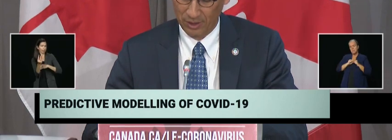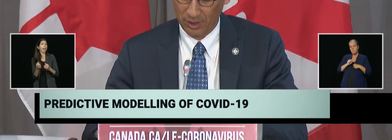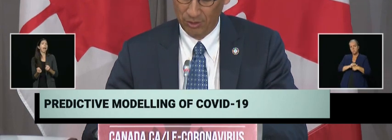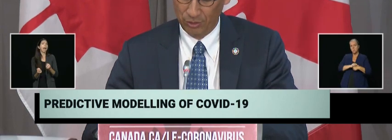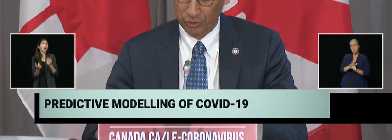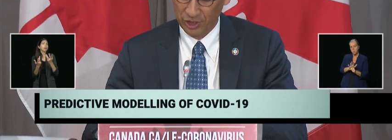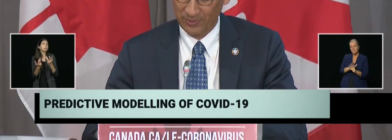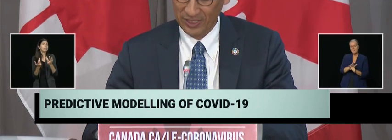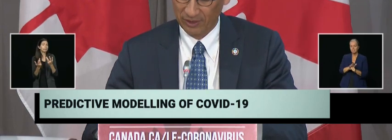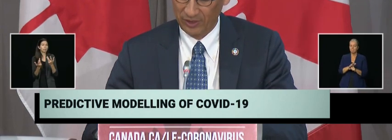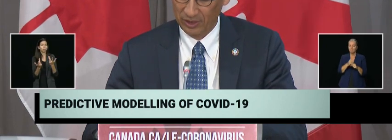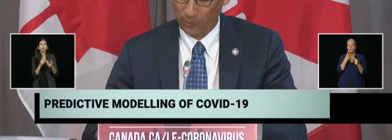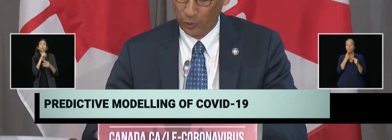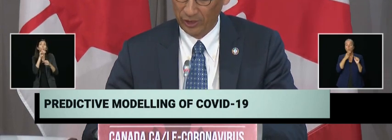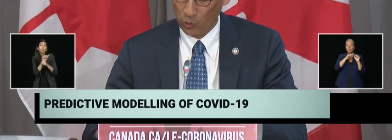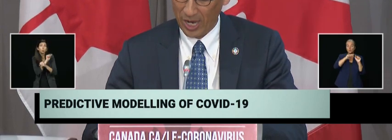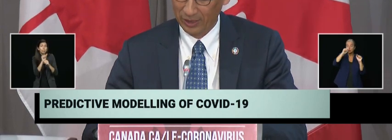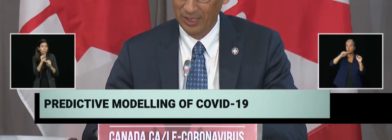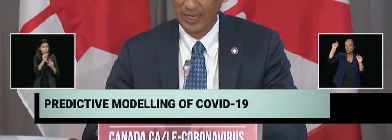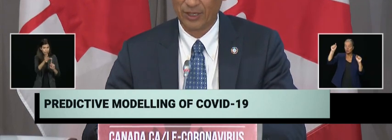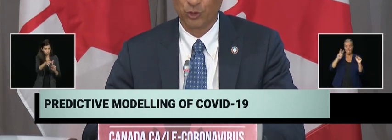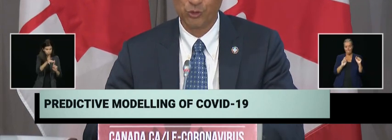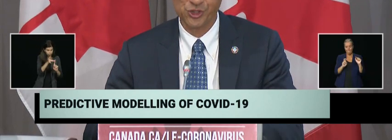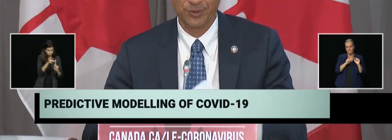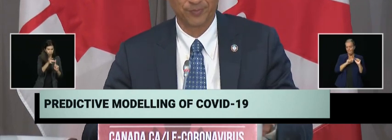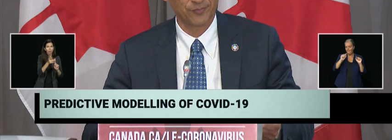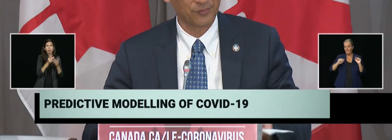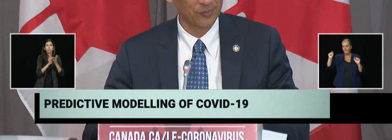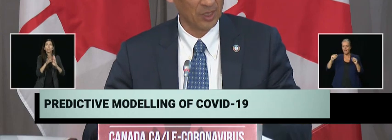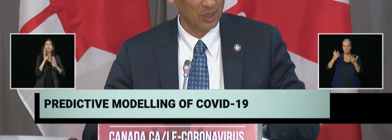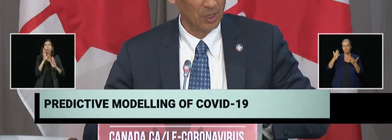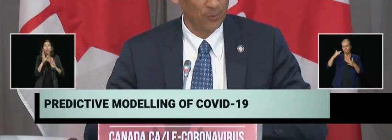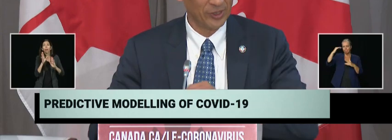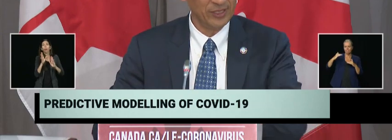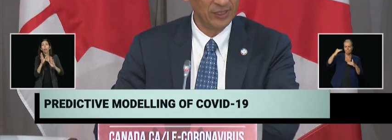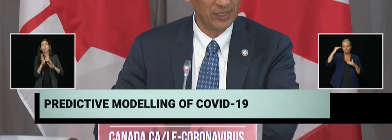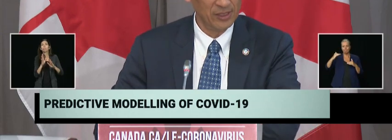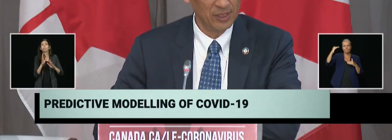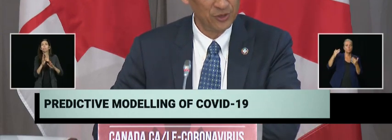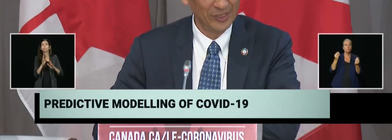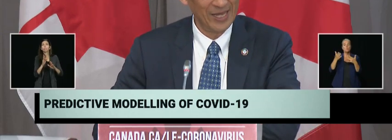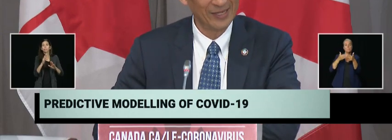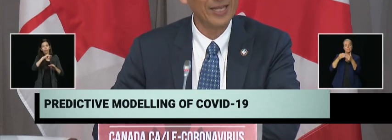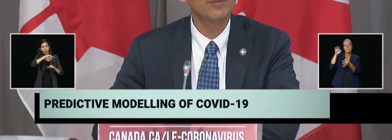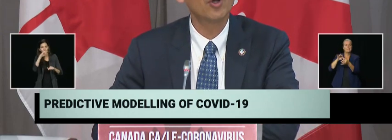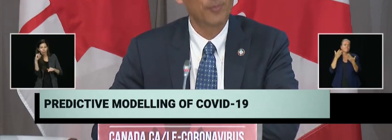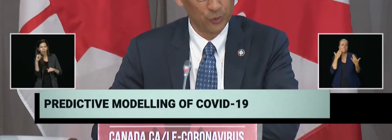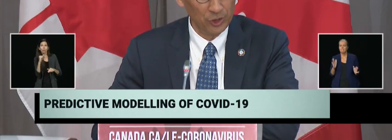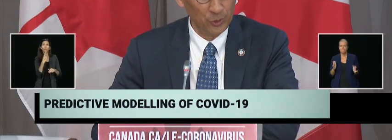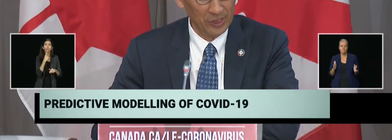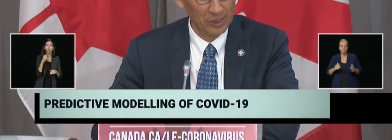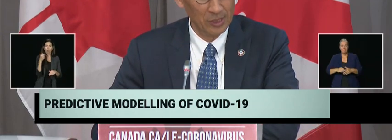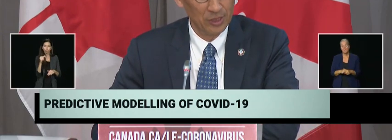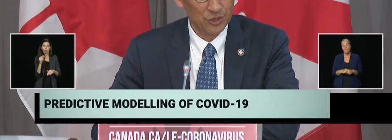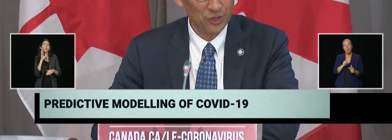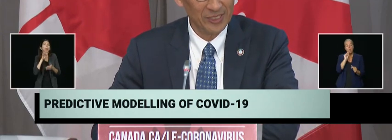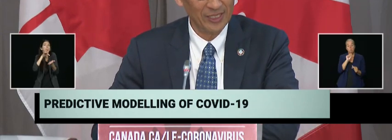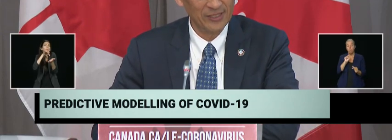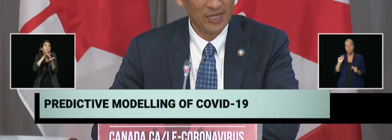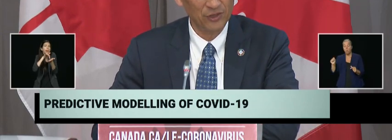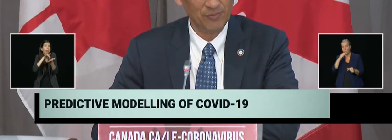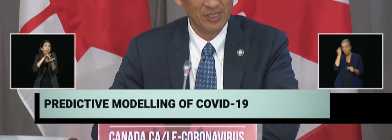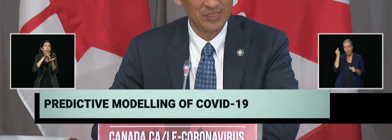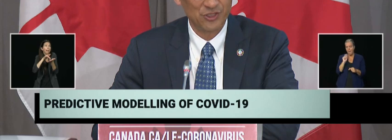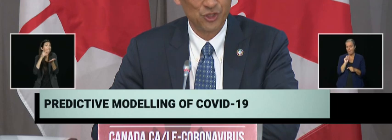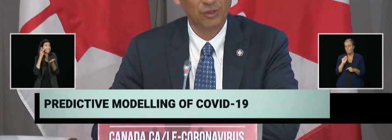vertes. Nous nous sommes servis de points noirs et rouges pour indiquer ce qui est réellement produit jusqu